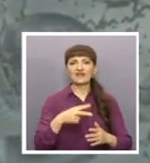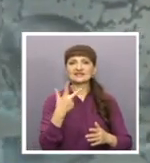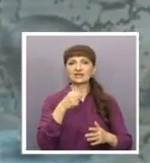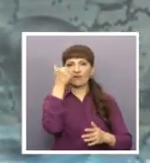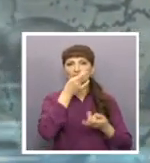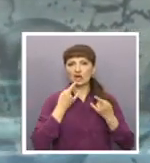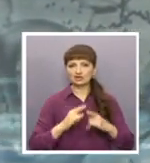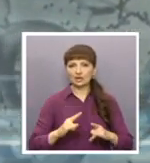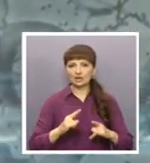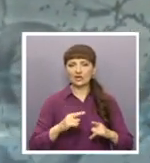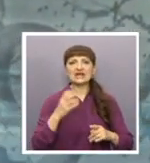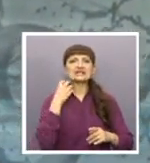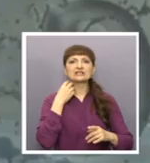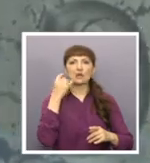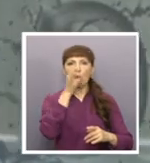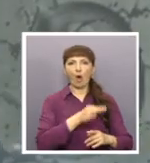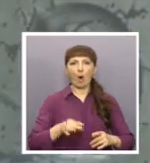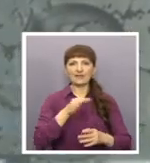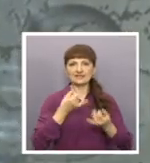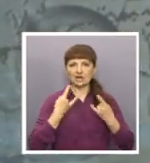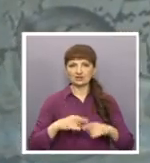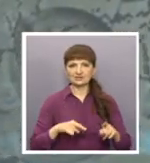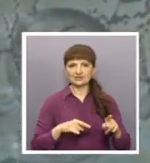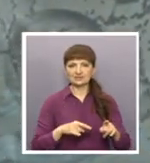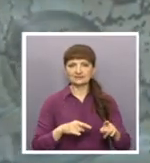рождения, уроженец Кызылординской области,